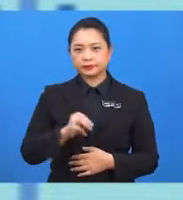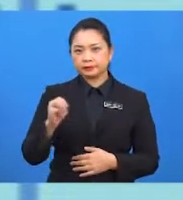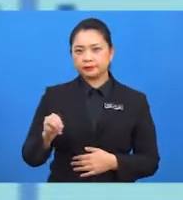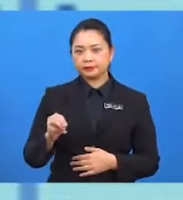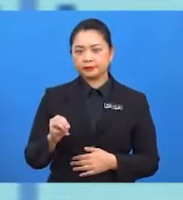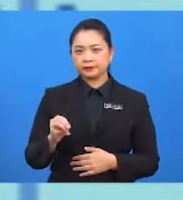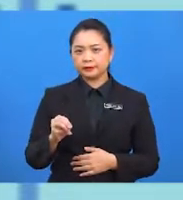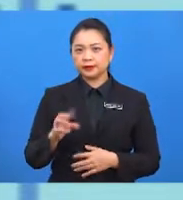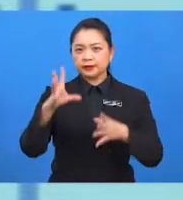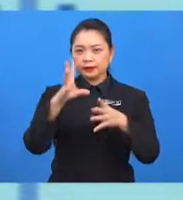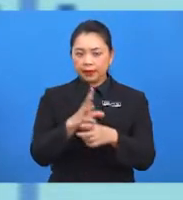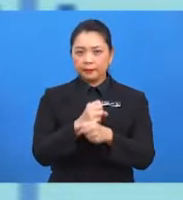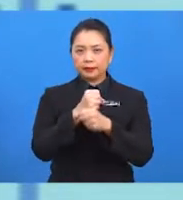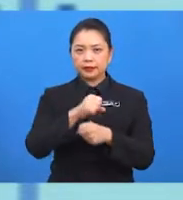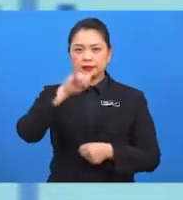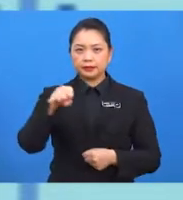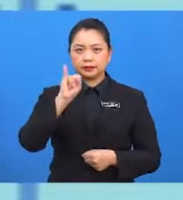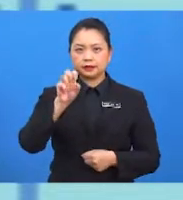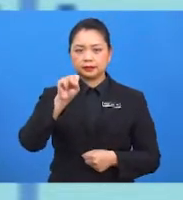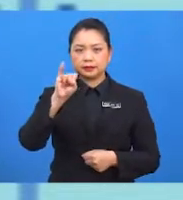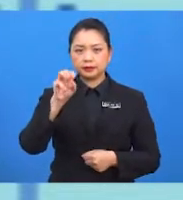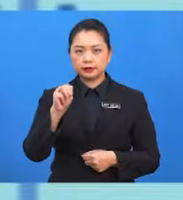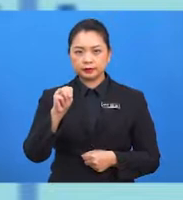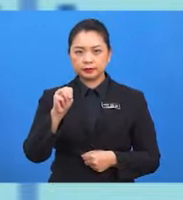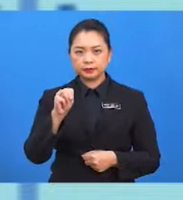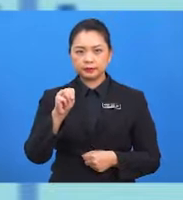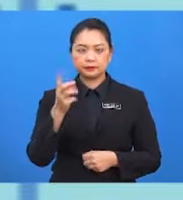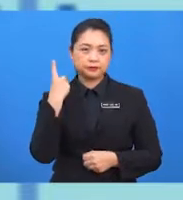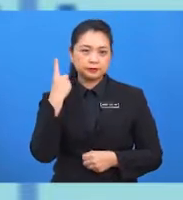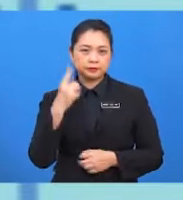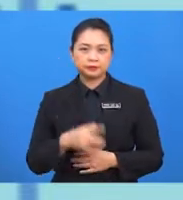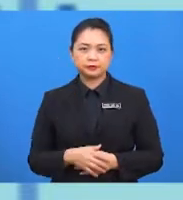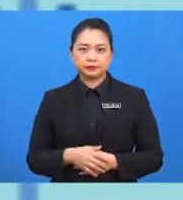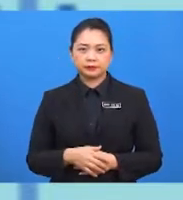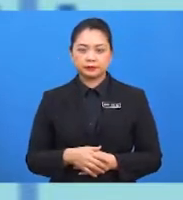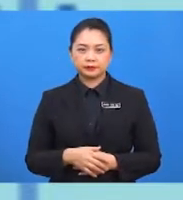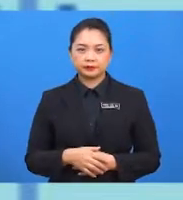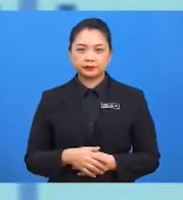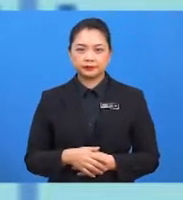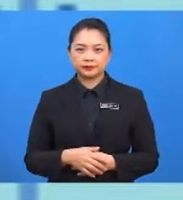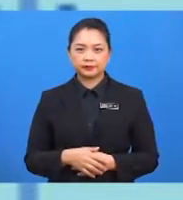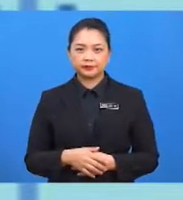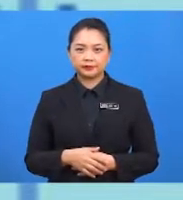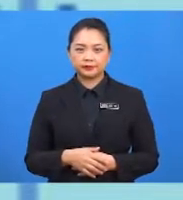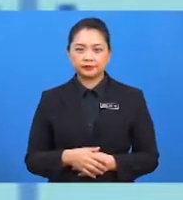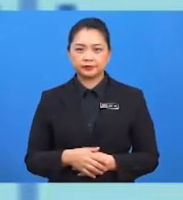Dapatkah disimular sebatian yang terlibat yaitu kupon survei Hai